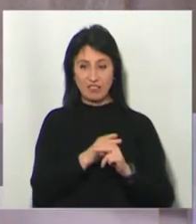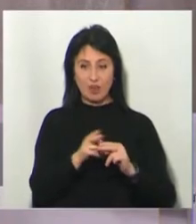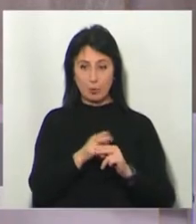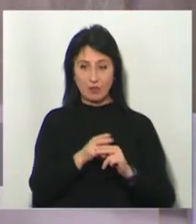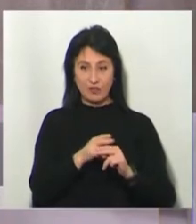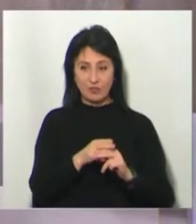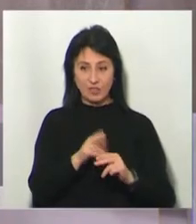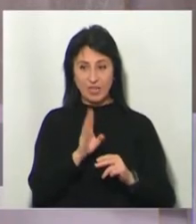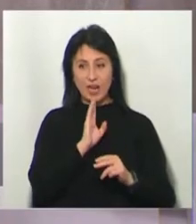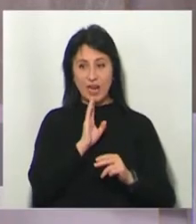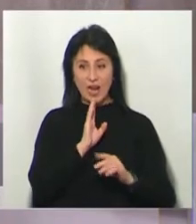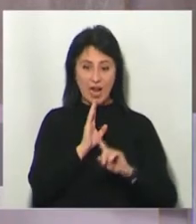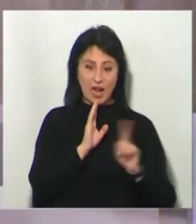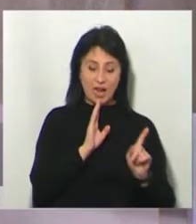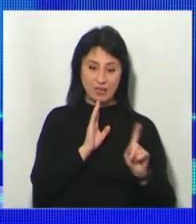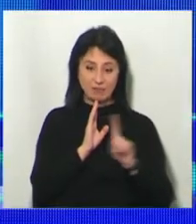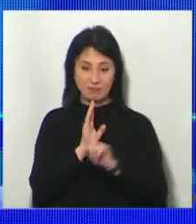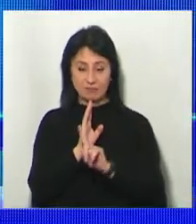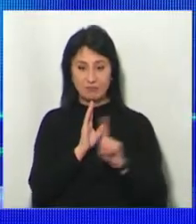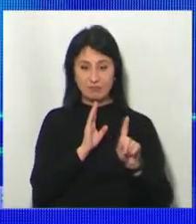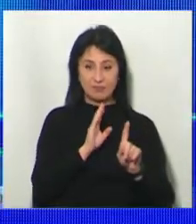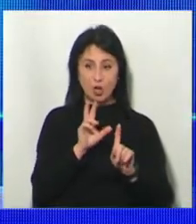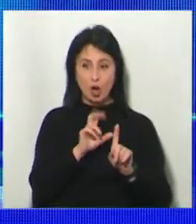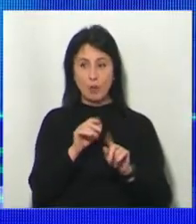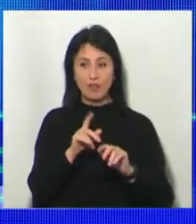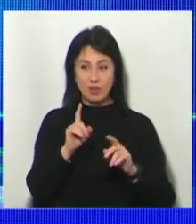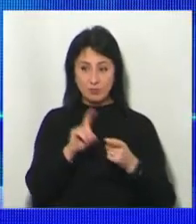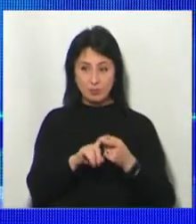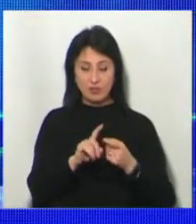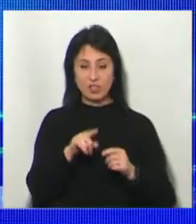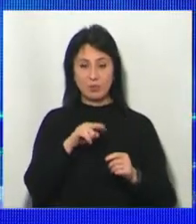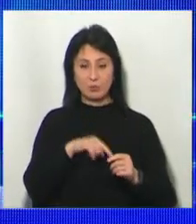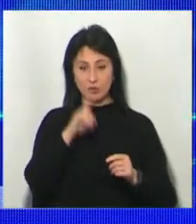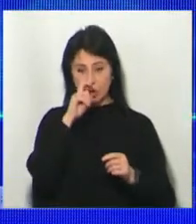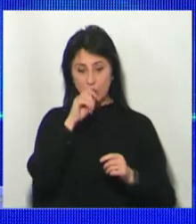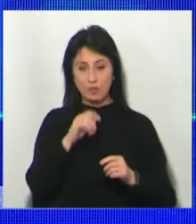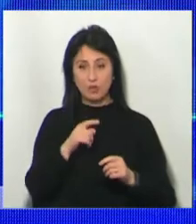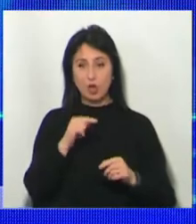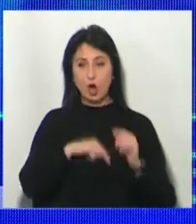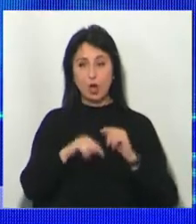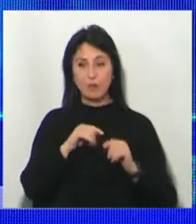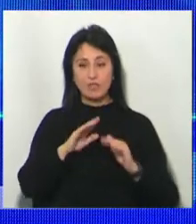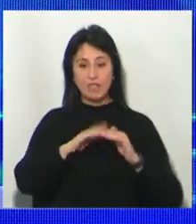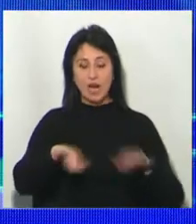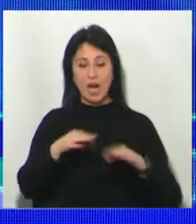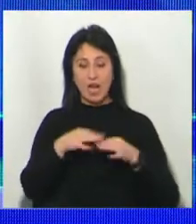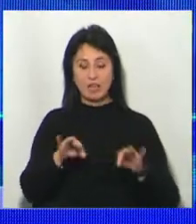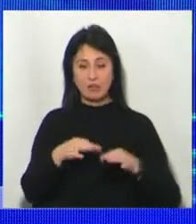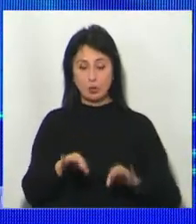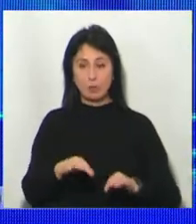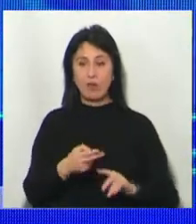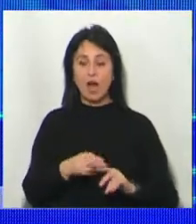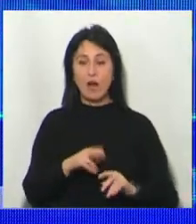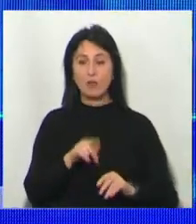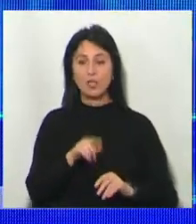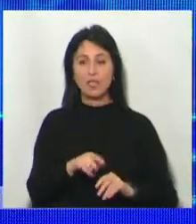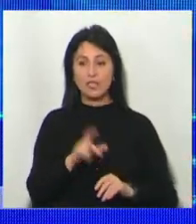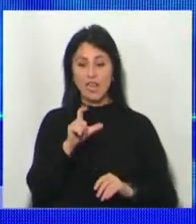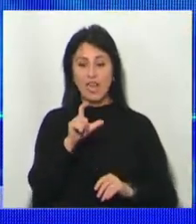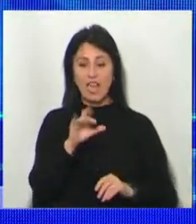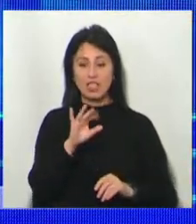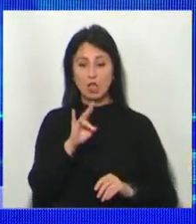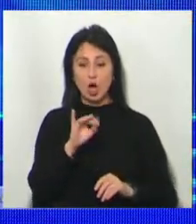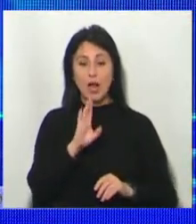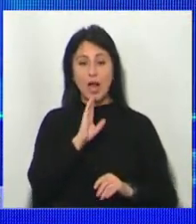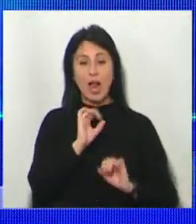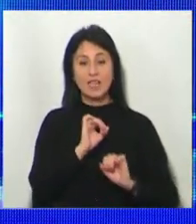უნარი და ის ქალისასქესო ჰორმონებს ხელს უწყობს პირიქით შარჯავისგან ორგანიზმის გათავისუფლებას და ამიტომ ესტროგენი